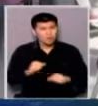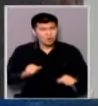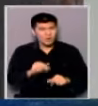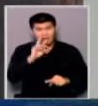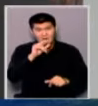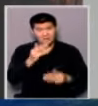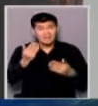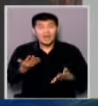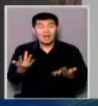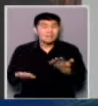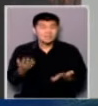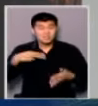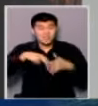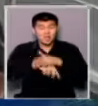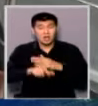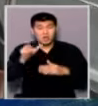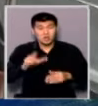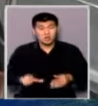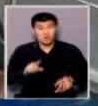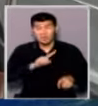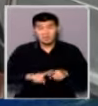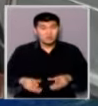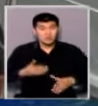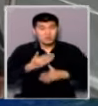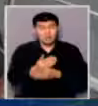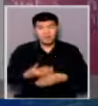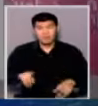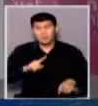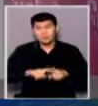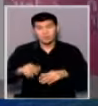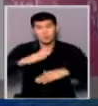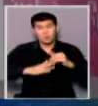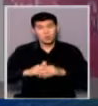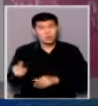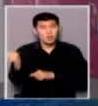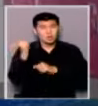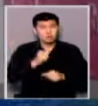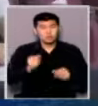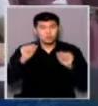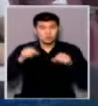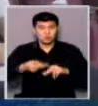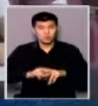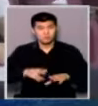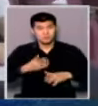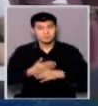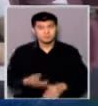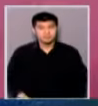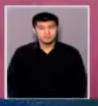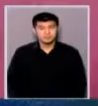Ал егер суға батып кеткен жағдай болса, зардап шегушінің артынан келіп, бір қолынан жетектеу арқылы жүзуге әрекет жасау